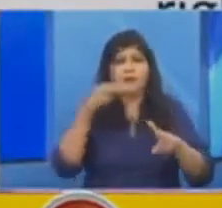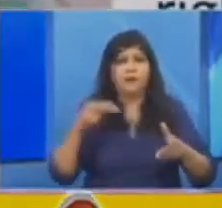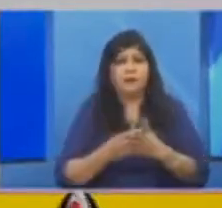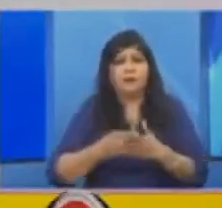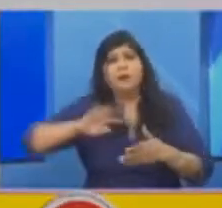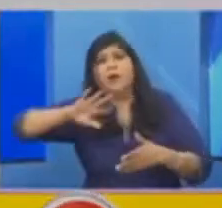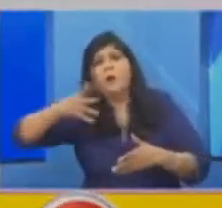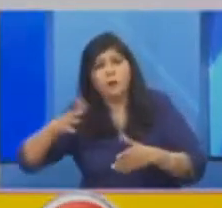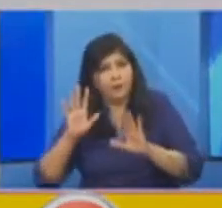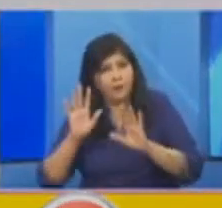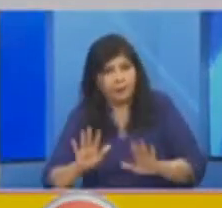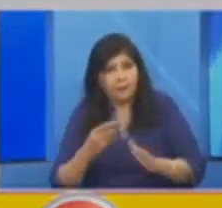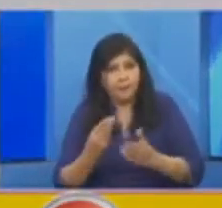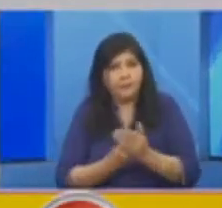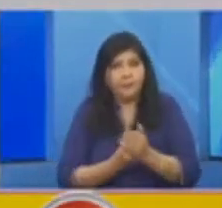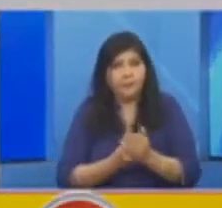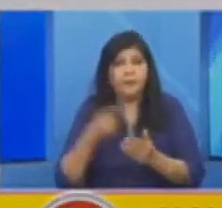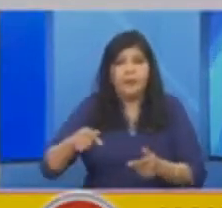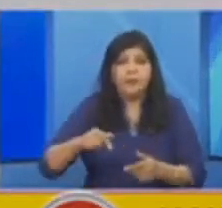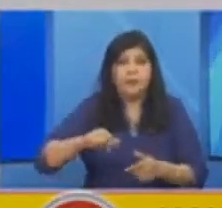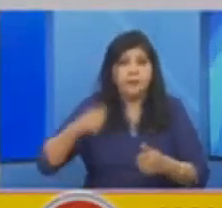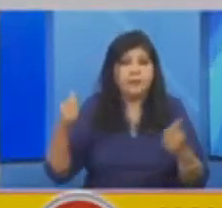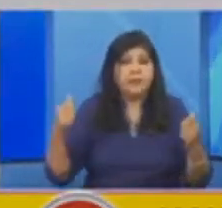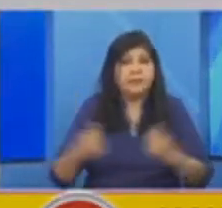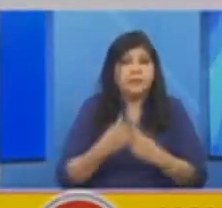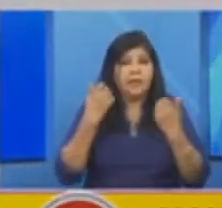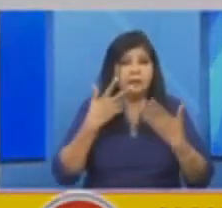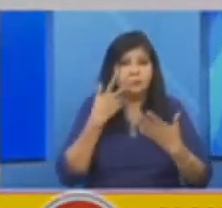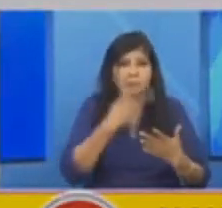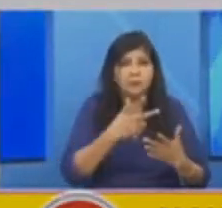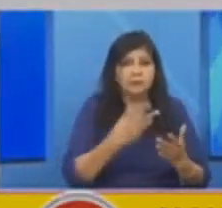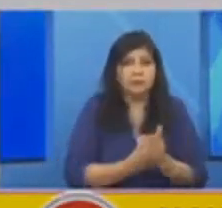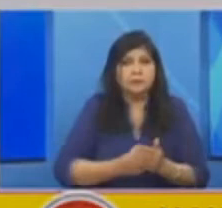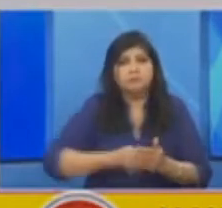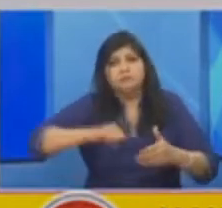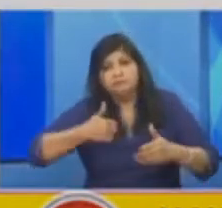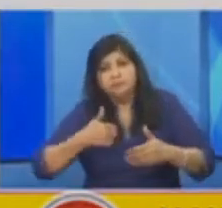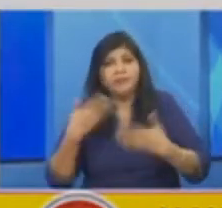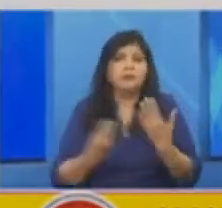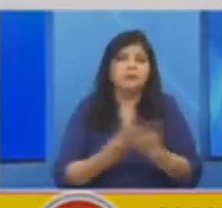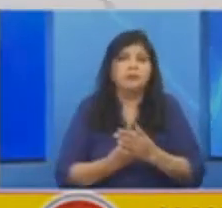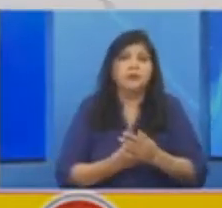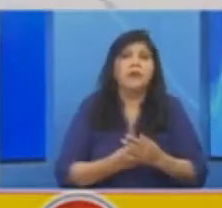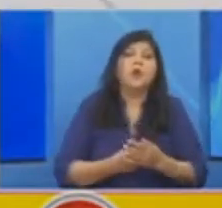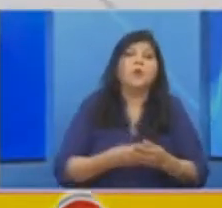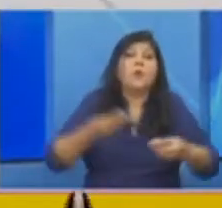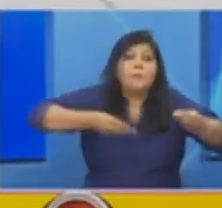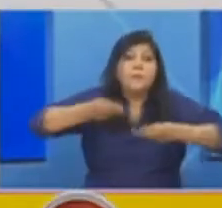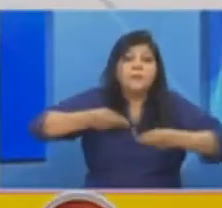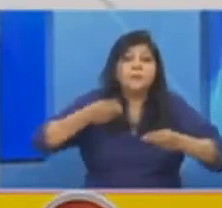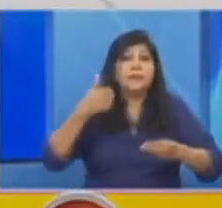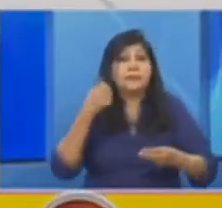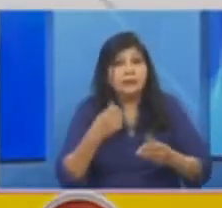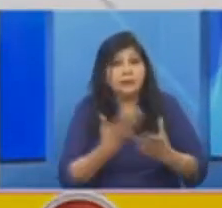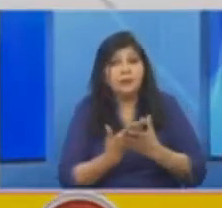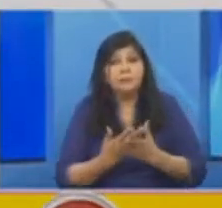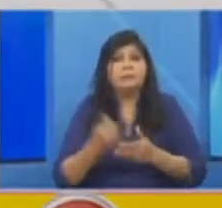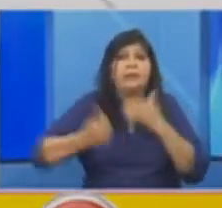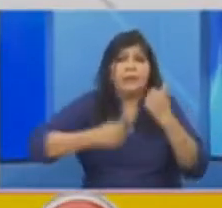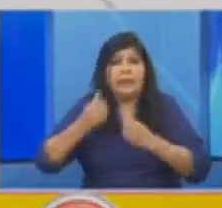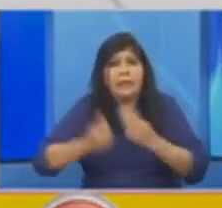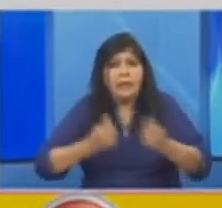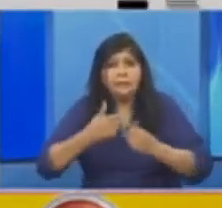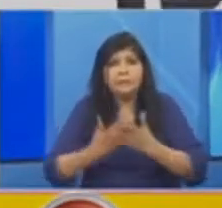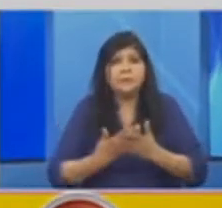कई और एप्स ने भी इस challenge को जीता है, कई business apps हैं, games के apps हैं, जैसे